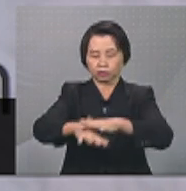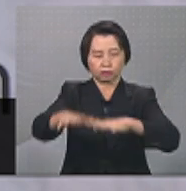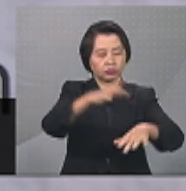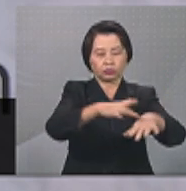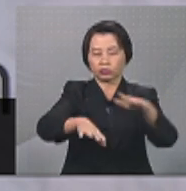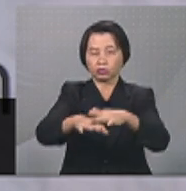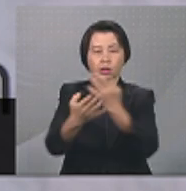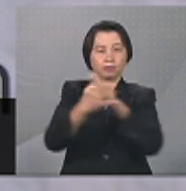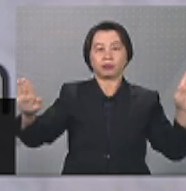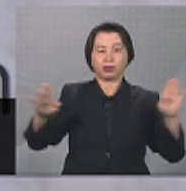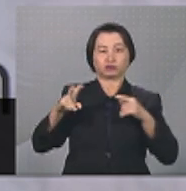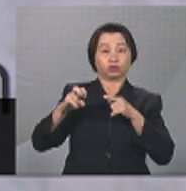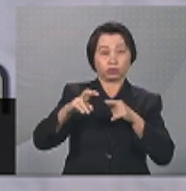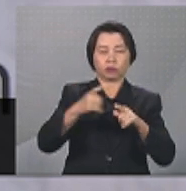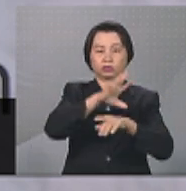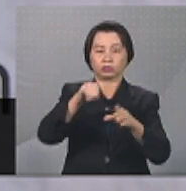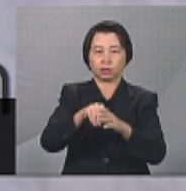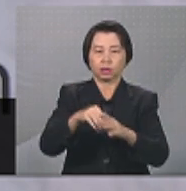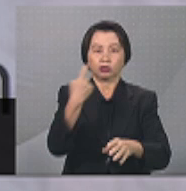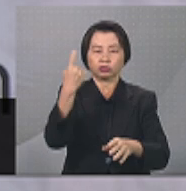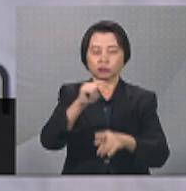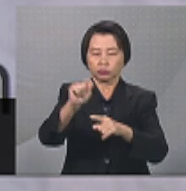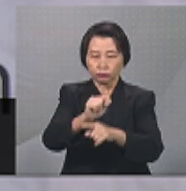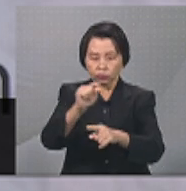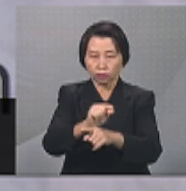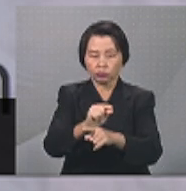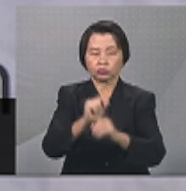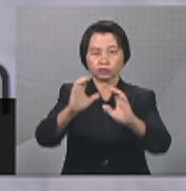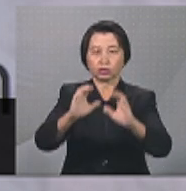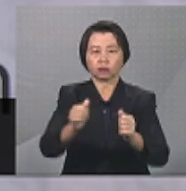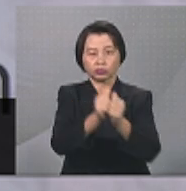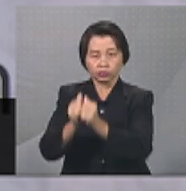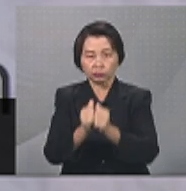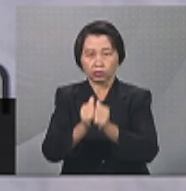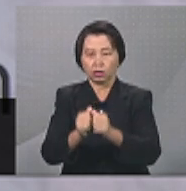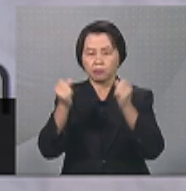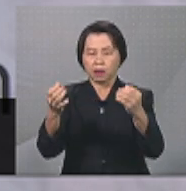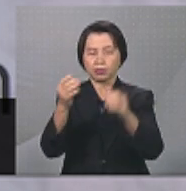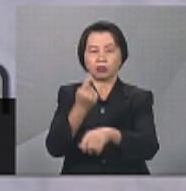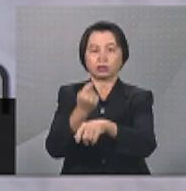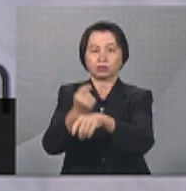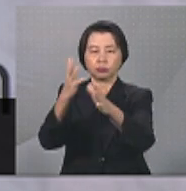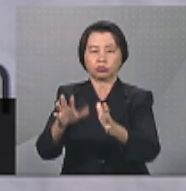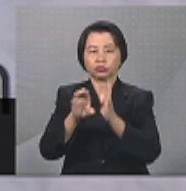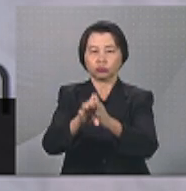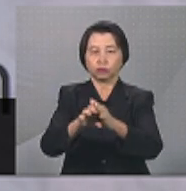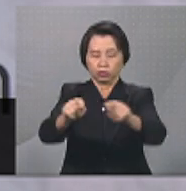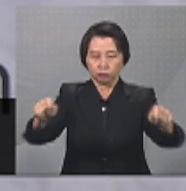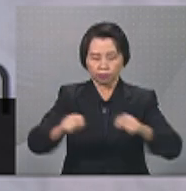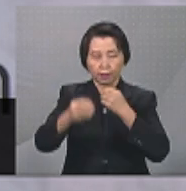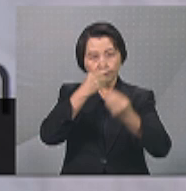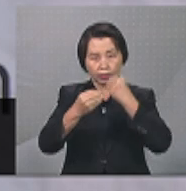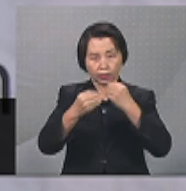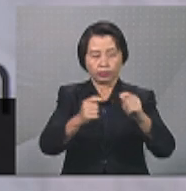bebas daripada kuman, termasuk di kawasan yang kerap digunakan secara bersama oleh ramai petugas, misalnya ruang makan